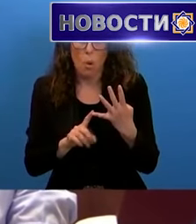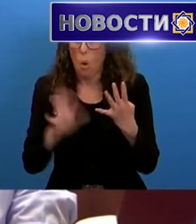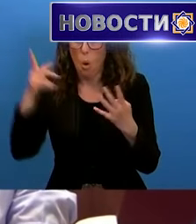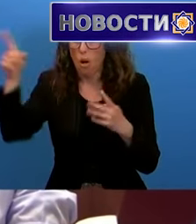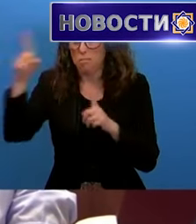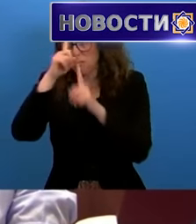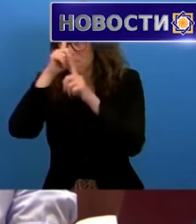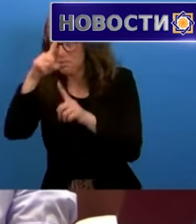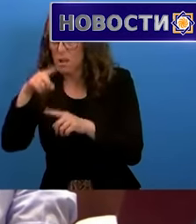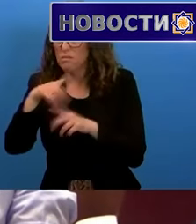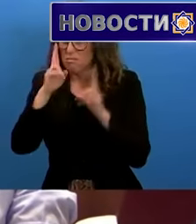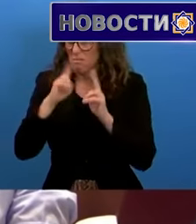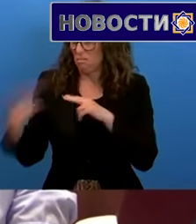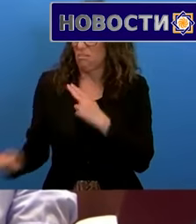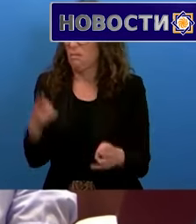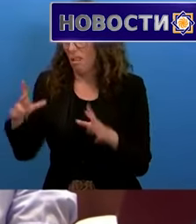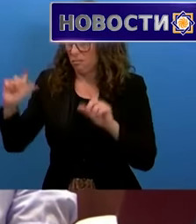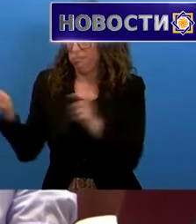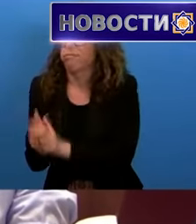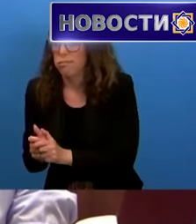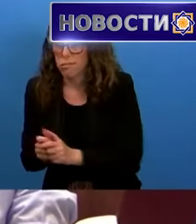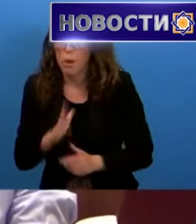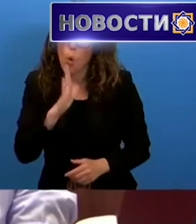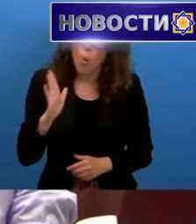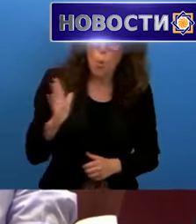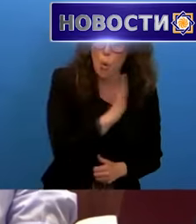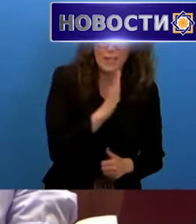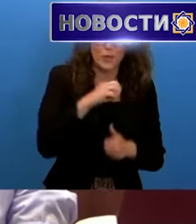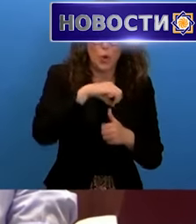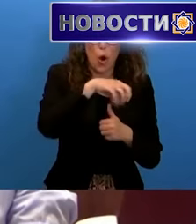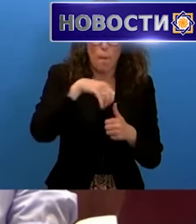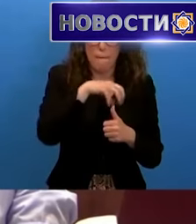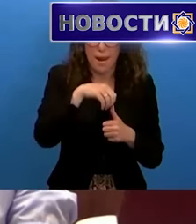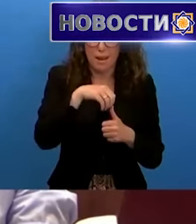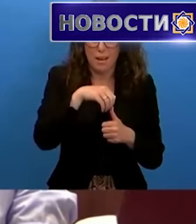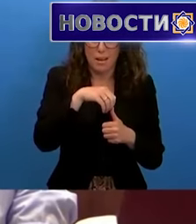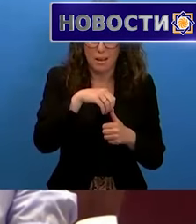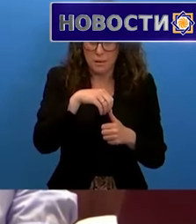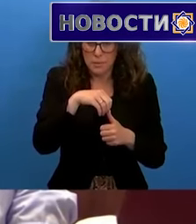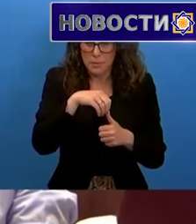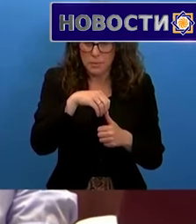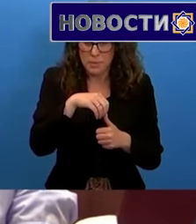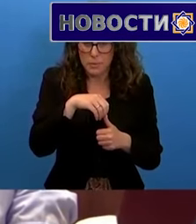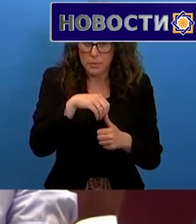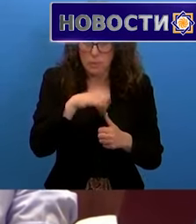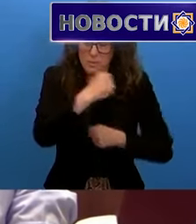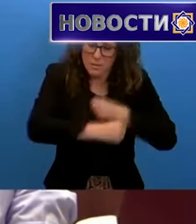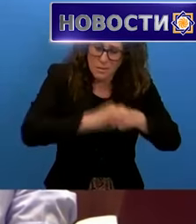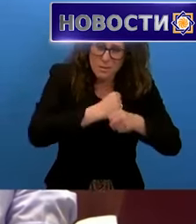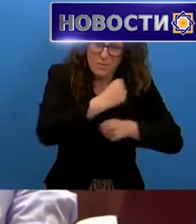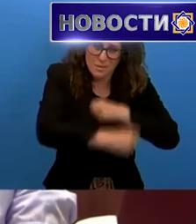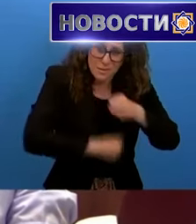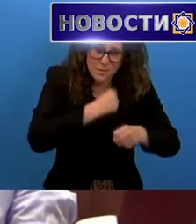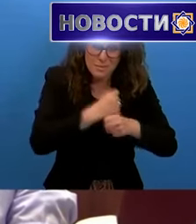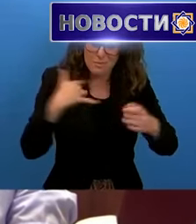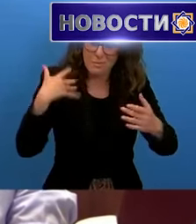вклада можно найти компромиссные решения. Пропаганда усиления участия коренных народов в системе организации объединенных наций жизненно важна